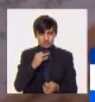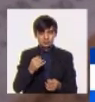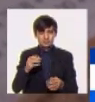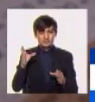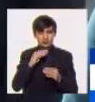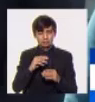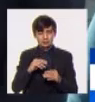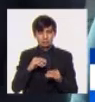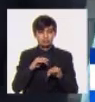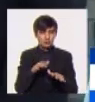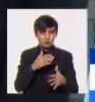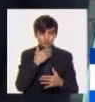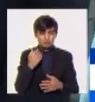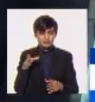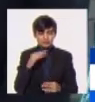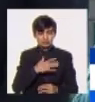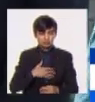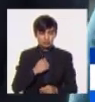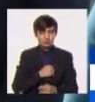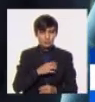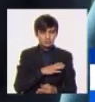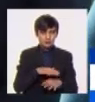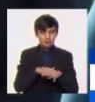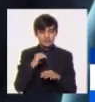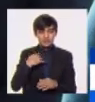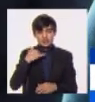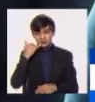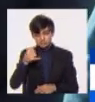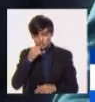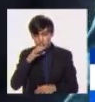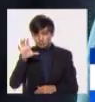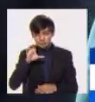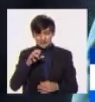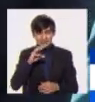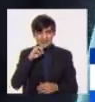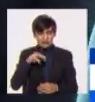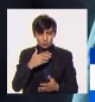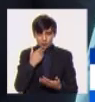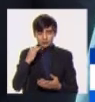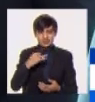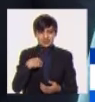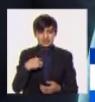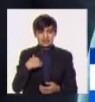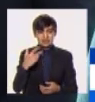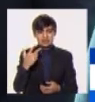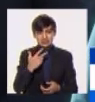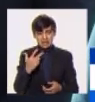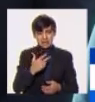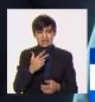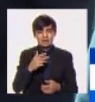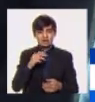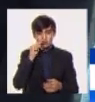деп ашынады халық. Бізде интернет те салмайды, даже сөйлесе алмаймыз ешкіммен. Біз 3-ші мегаполис қалада тұрсақ та өте күніміз